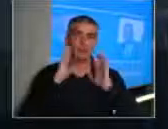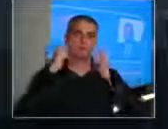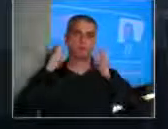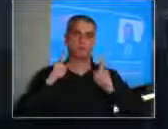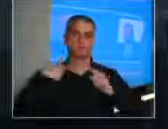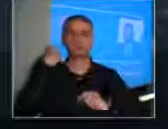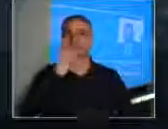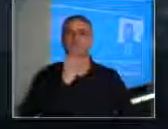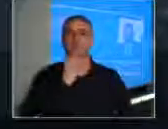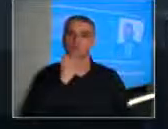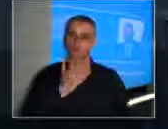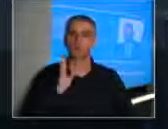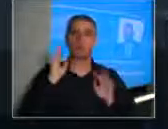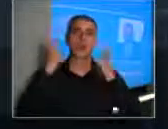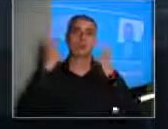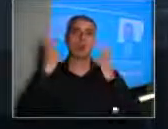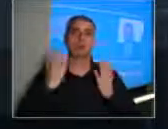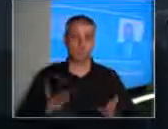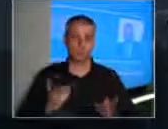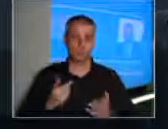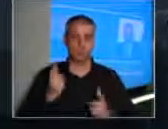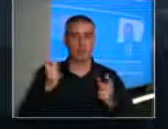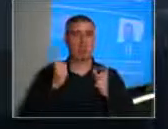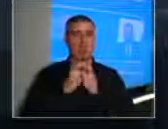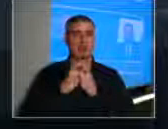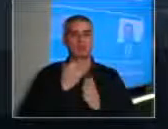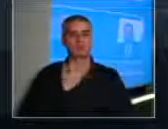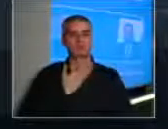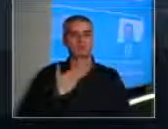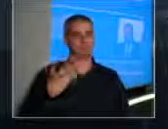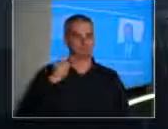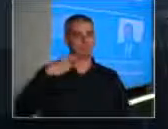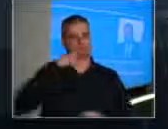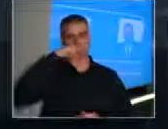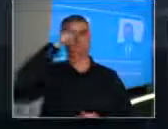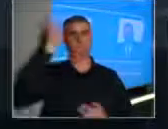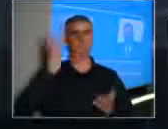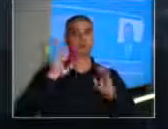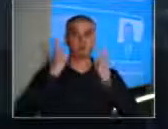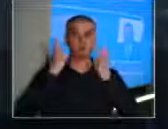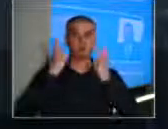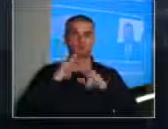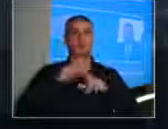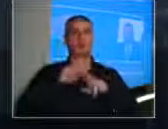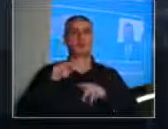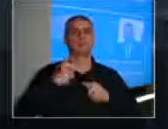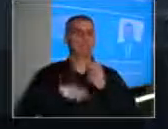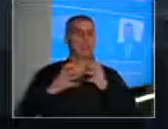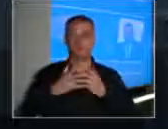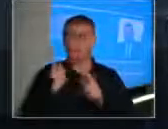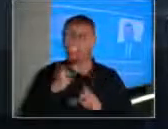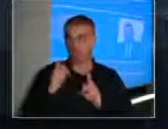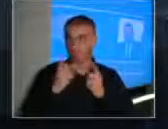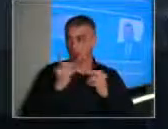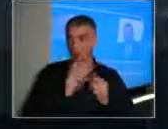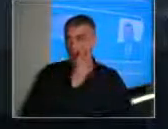לה, הזהות היהודית, מאוד חשוב לה בני עדות המזרח ולזקוף את גבעם, מאוד חשוב לה הנושאים הכלכליים והחברתיים. וזה לא יכול לקרות